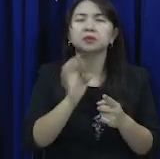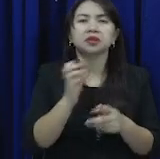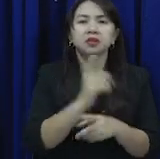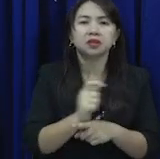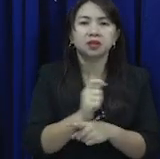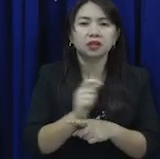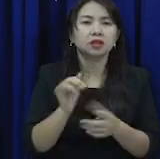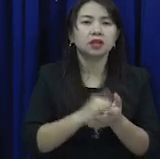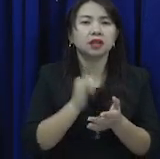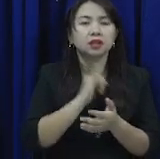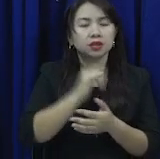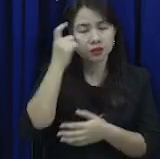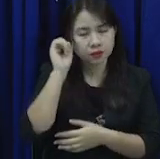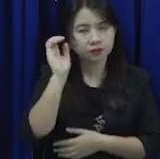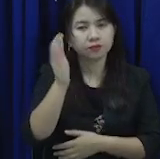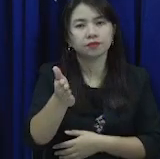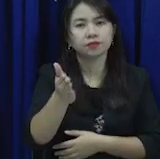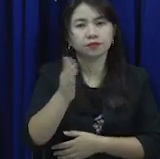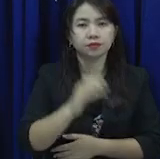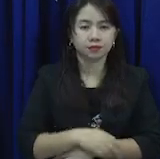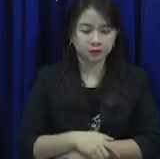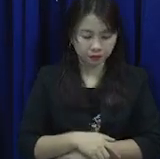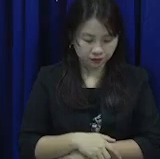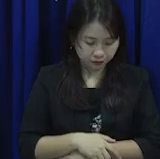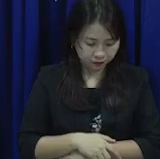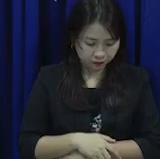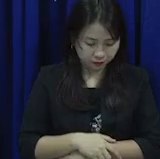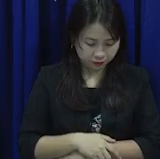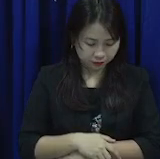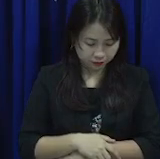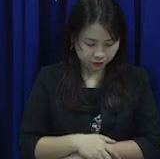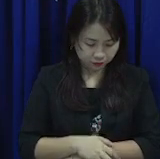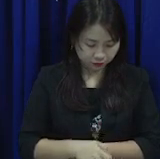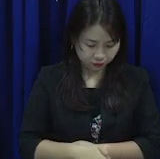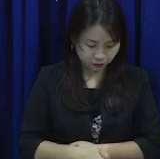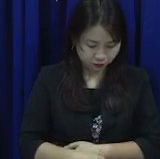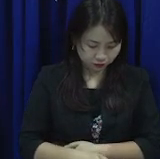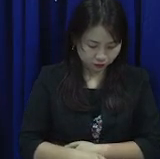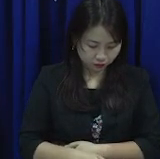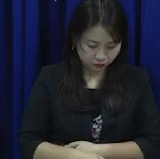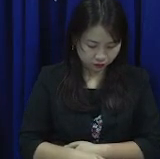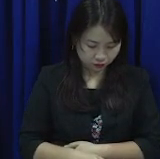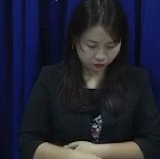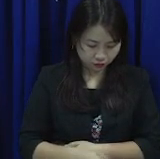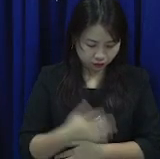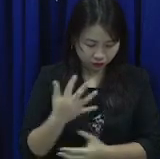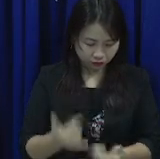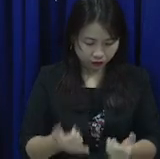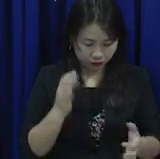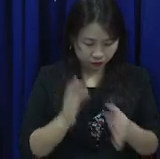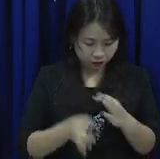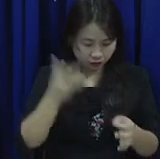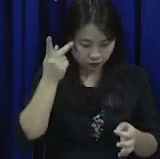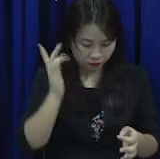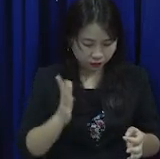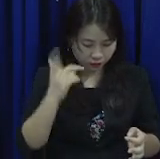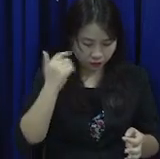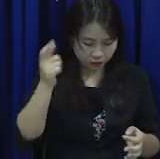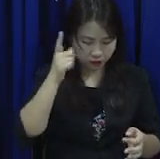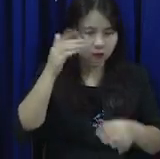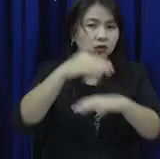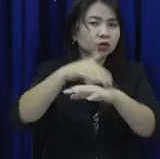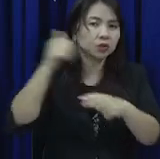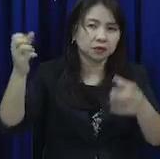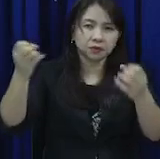you Pa you see pagka nagtawag si Pastor kailangan ko sana ng